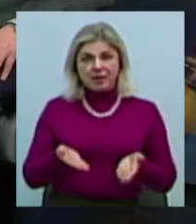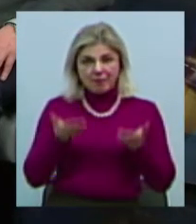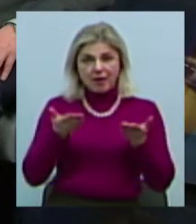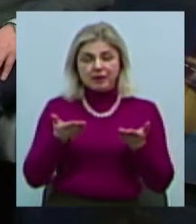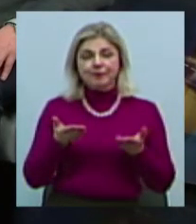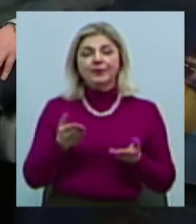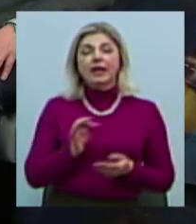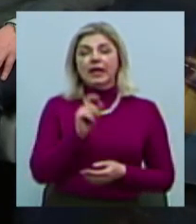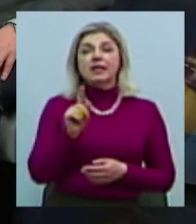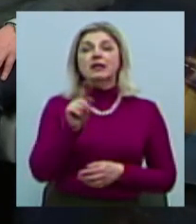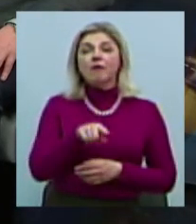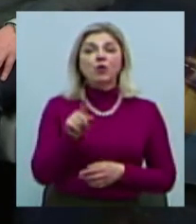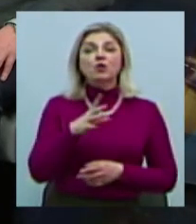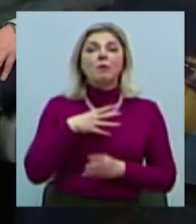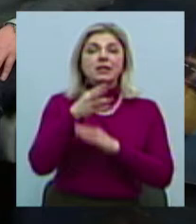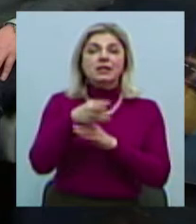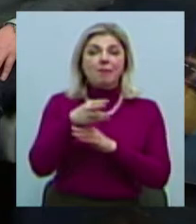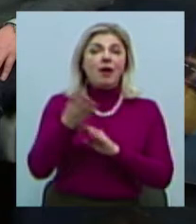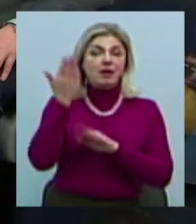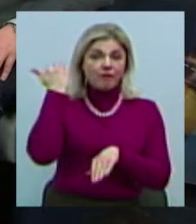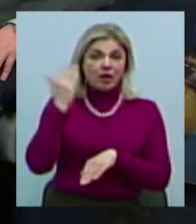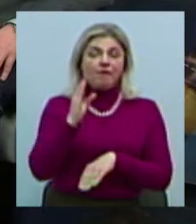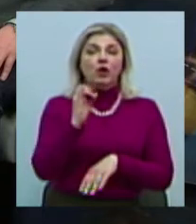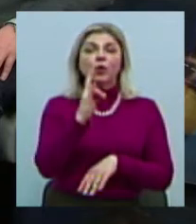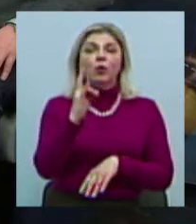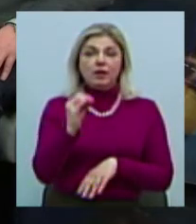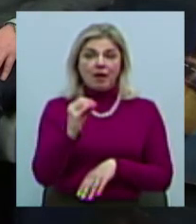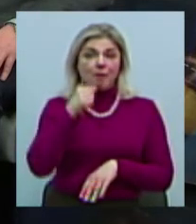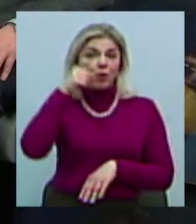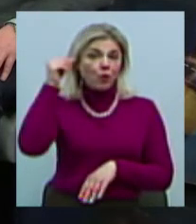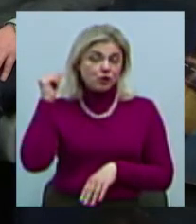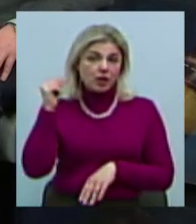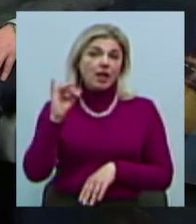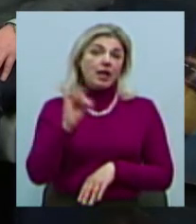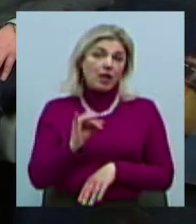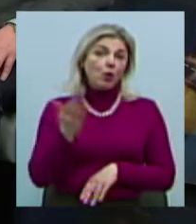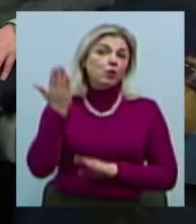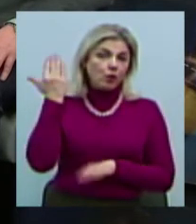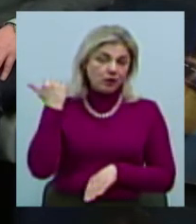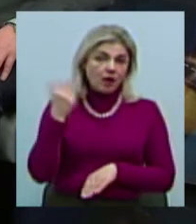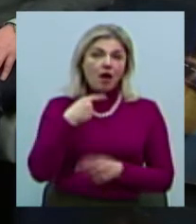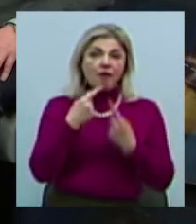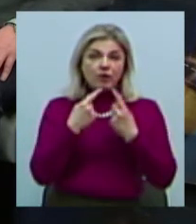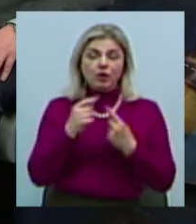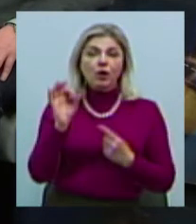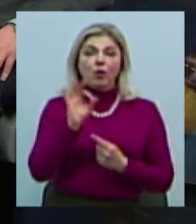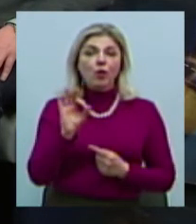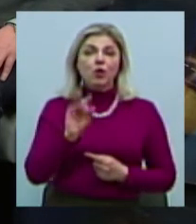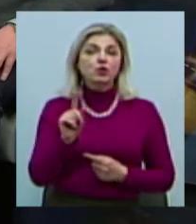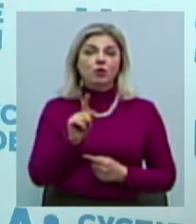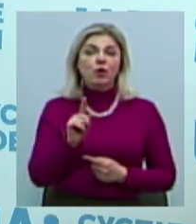із того, що ми знімали тоді для сюжету в червні минулого року. І тоді йшлося про те, що і